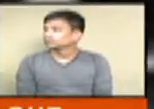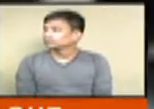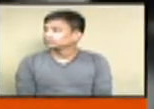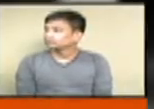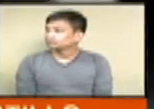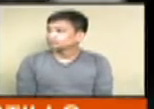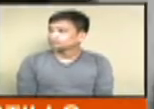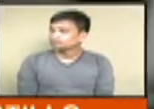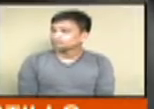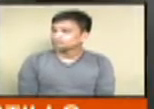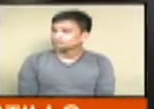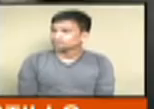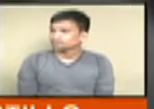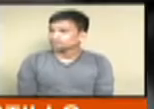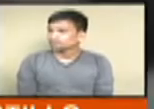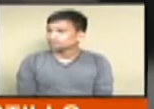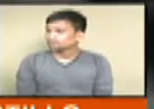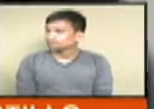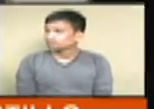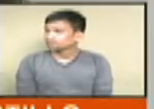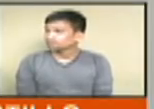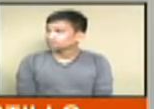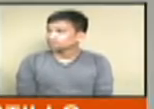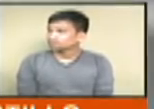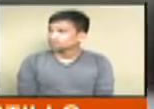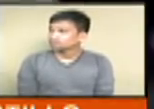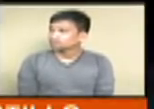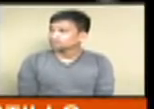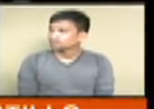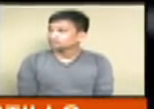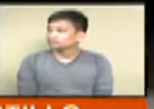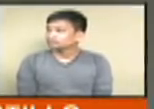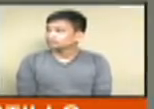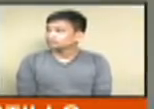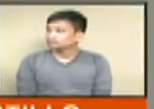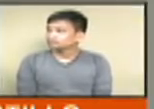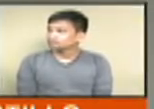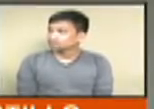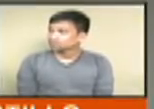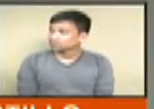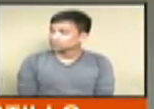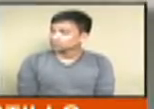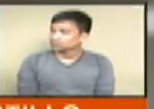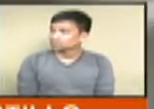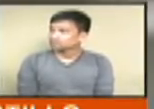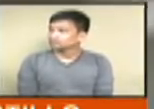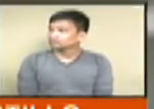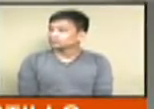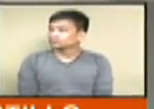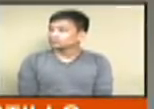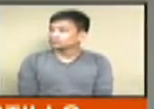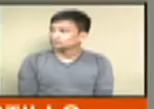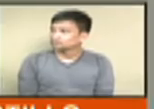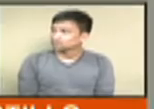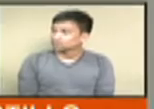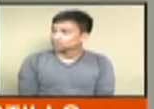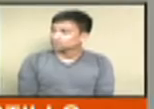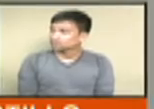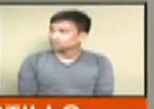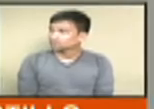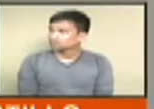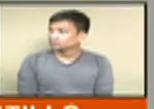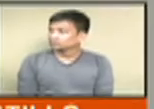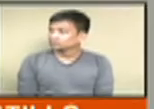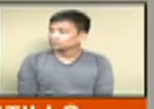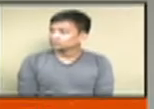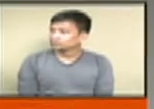May tao nga dyan eh. Huwag kang video. Huwag kang mag-video. Hindi ka authority. Oo, eh, ka-riders ko yan